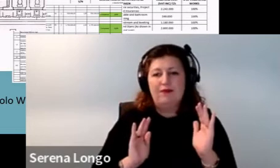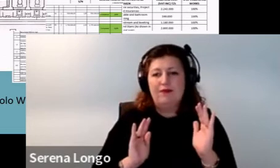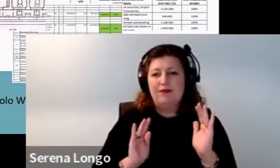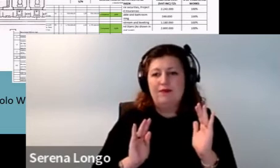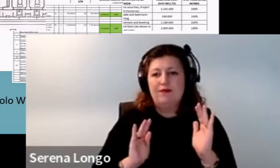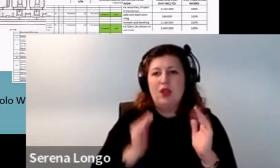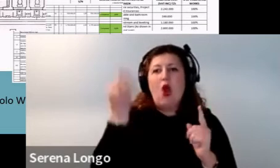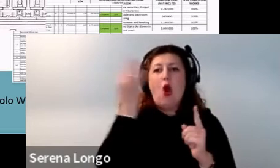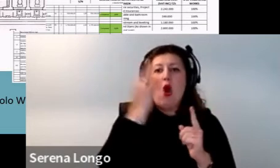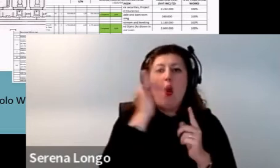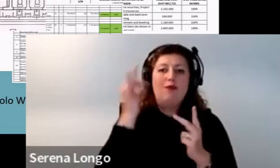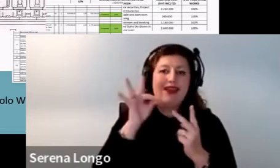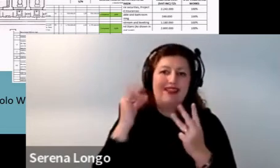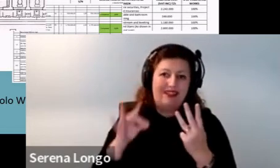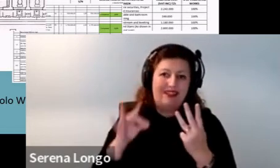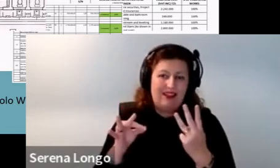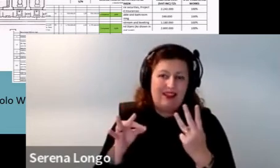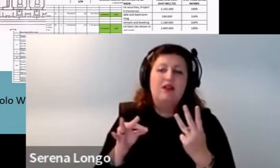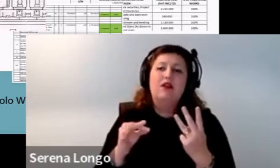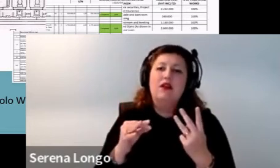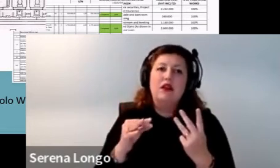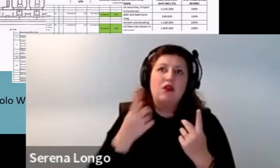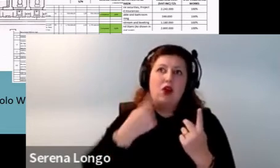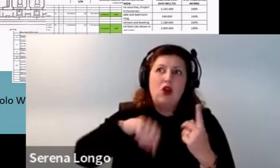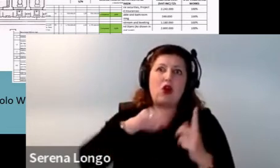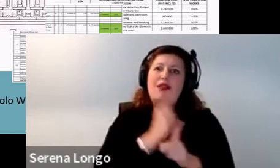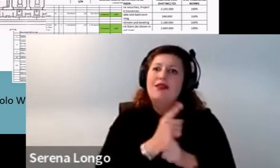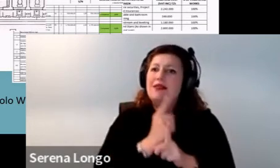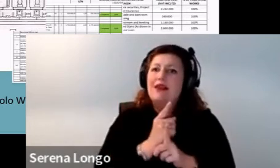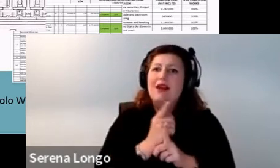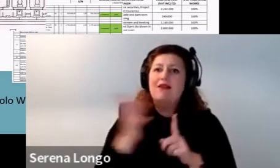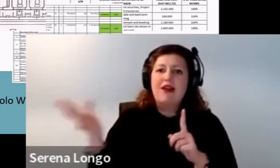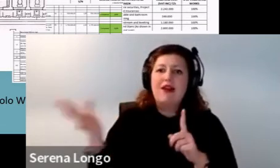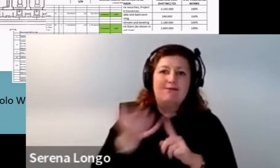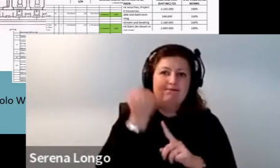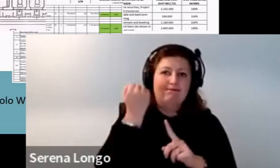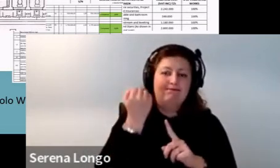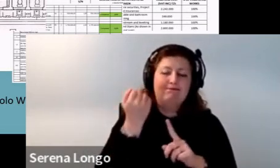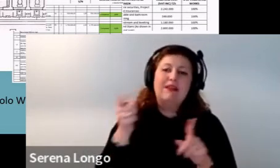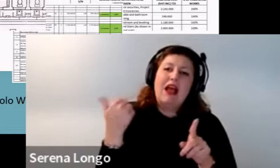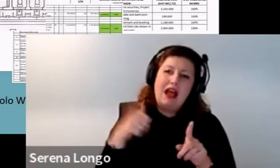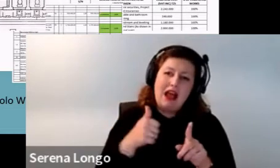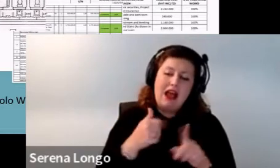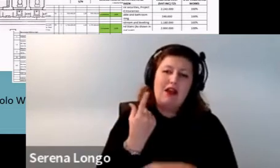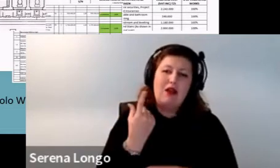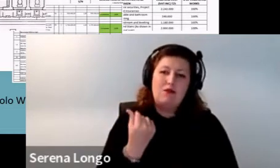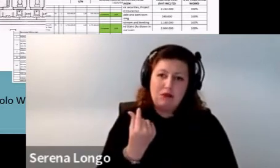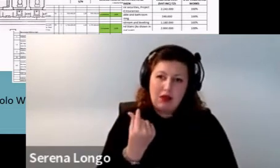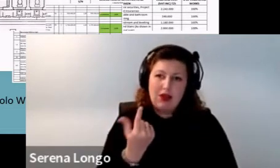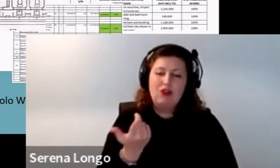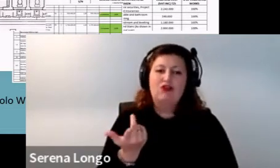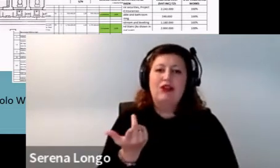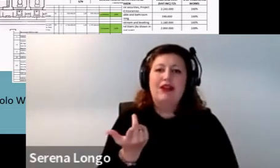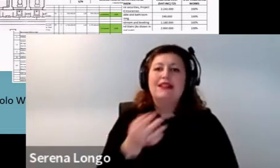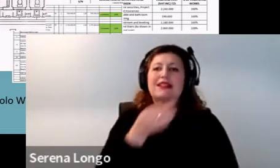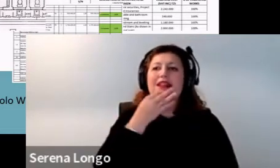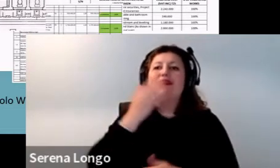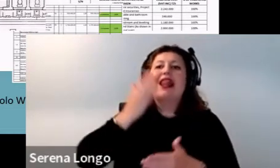per ciascun obiettivo, la difficoltà, variazioni ovviamente in corso d'opera incluse, è stato quello di